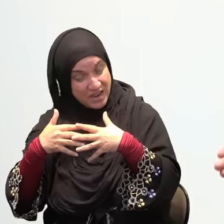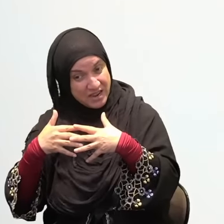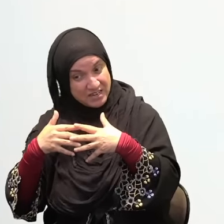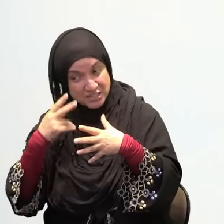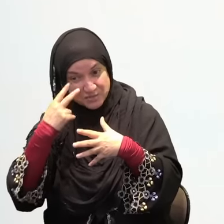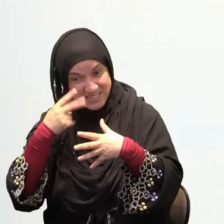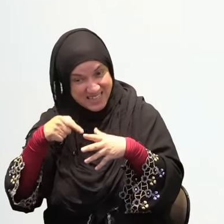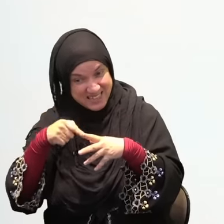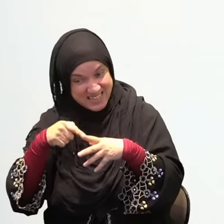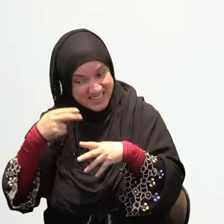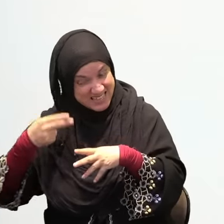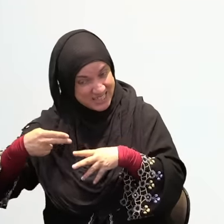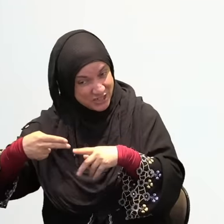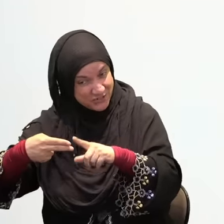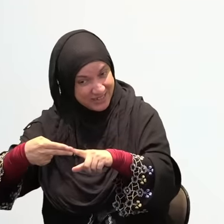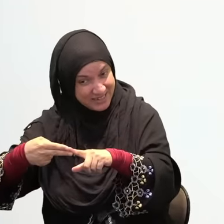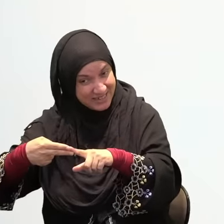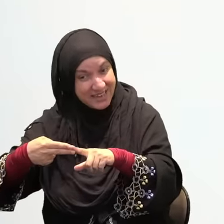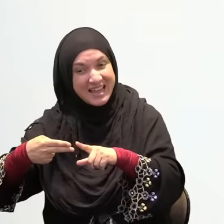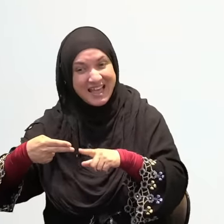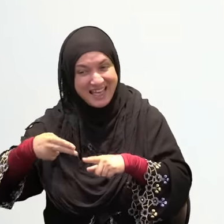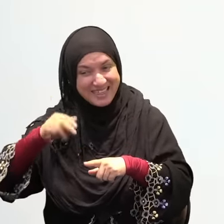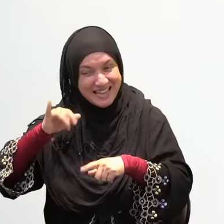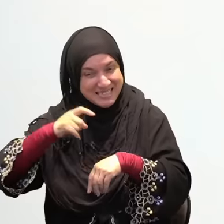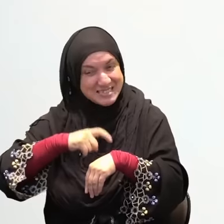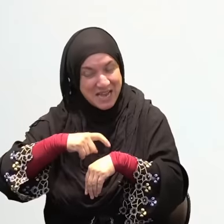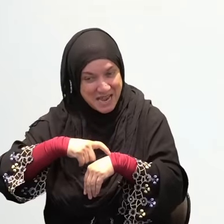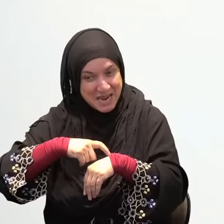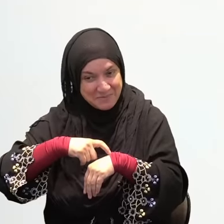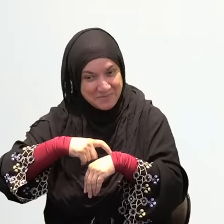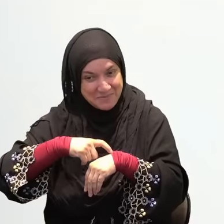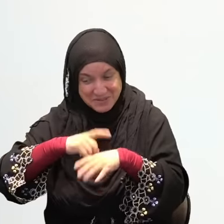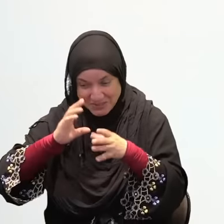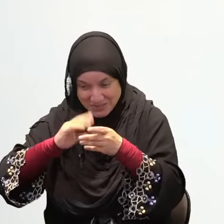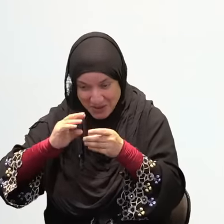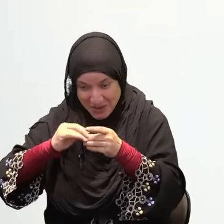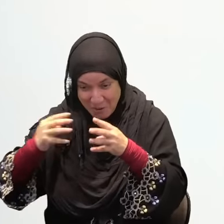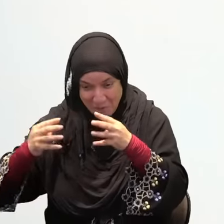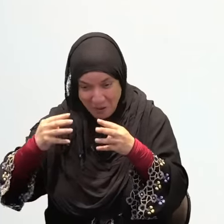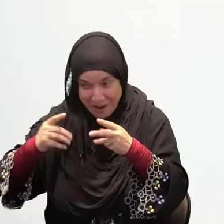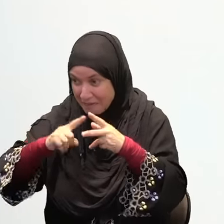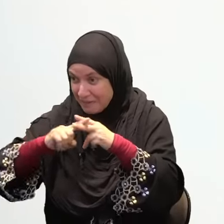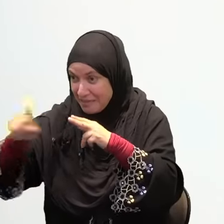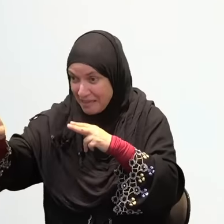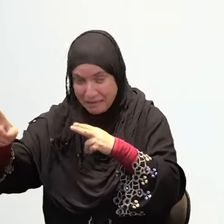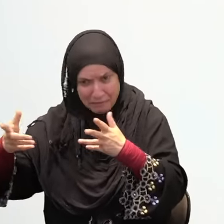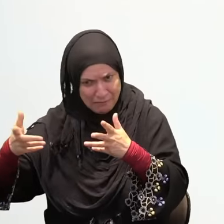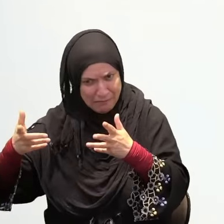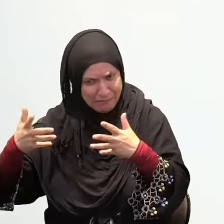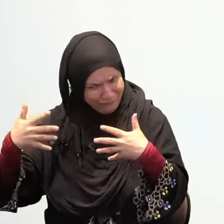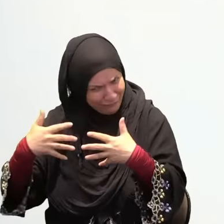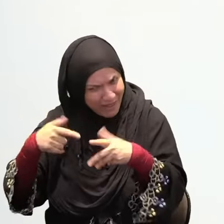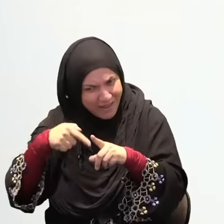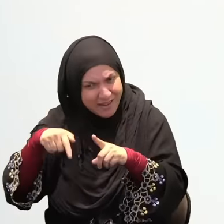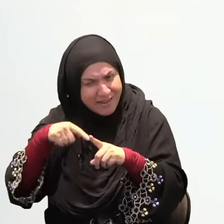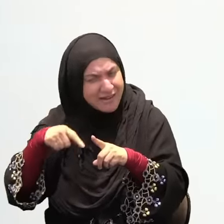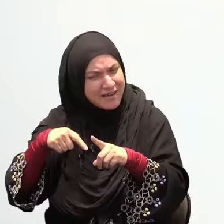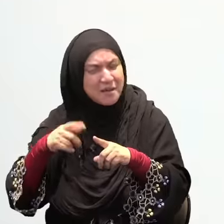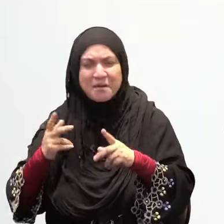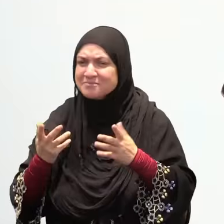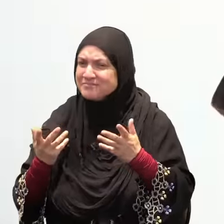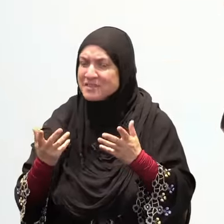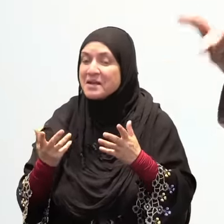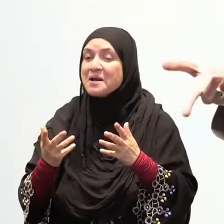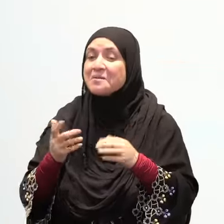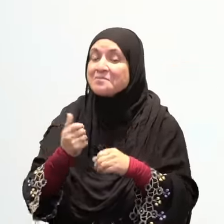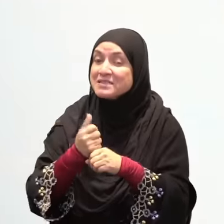and this is a man still within a generation where companions are alive, he says, what are you talking about? People took a pledge with the Prophet ﷺ to go to